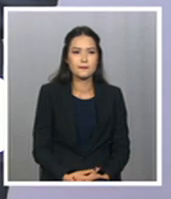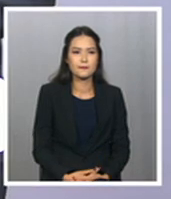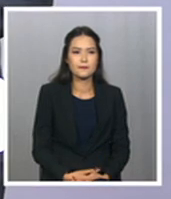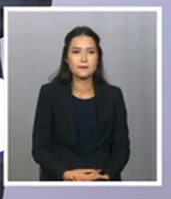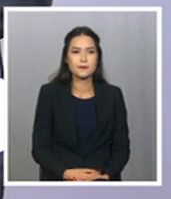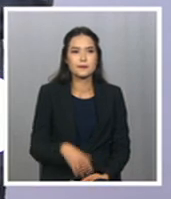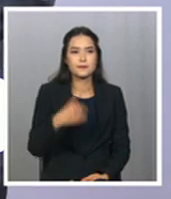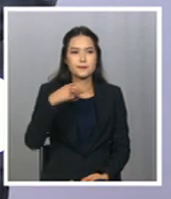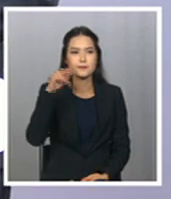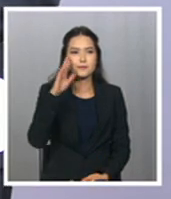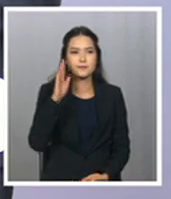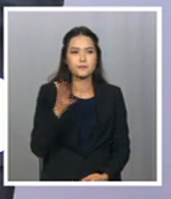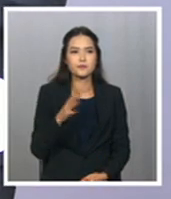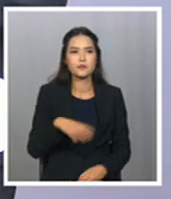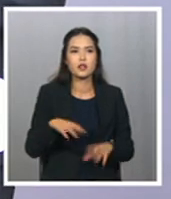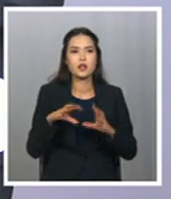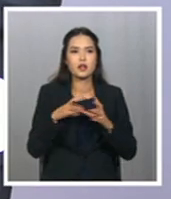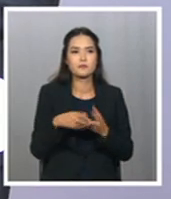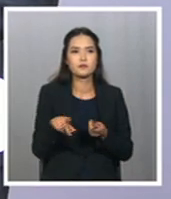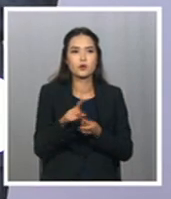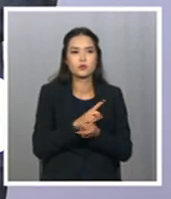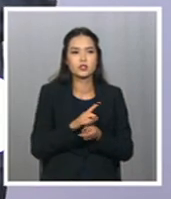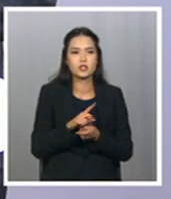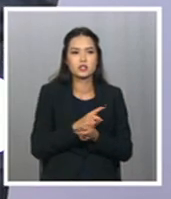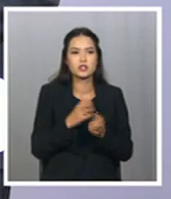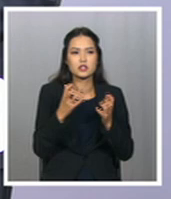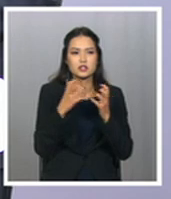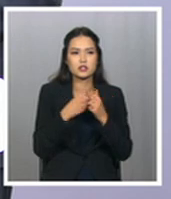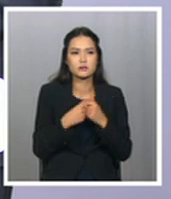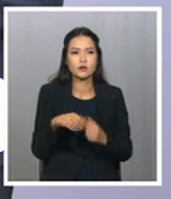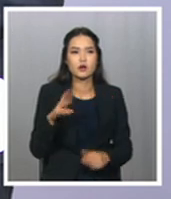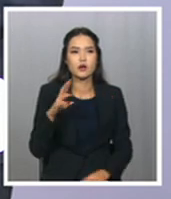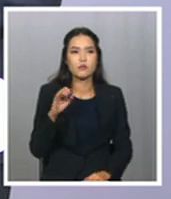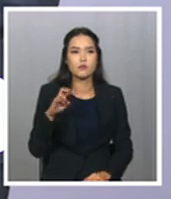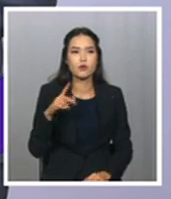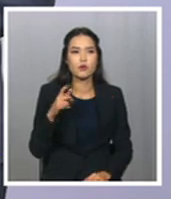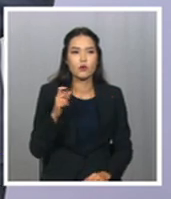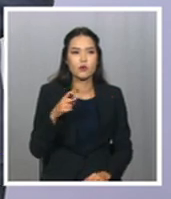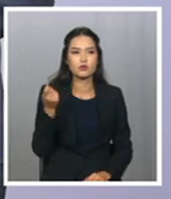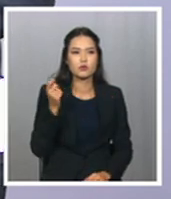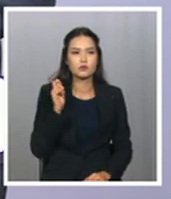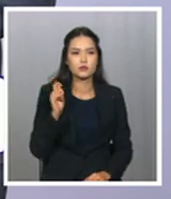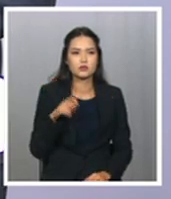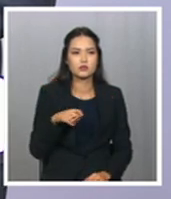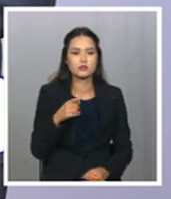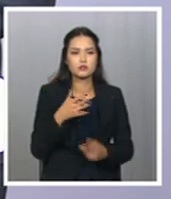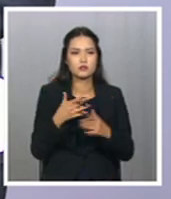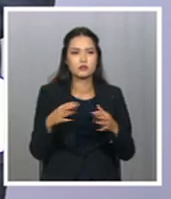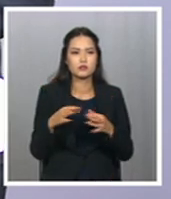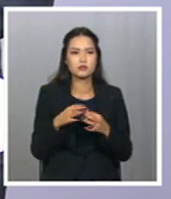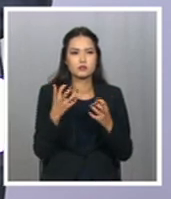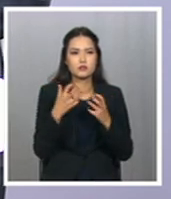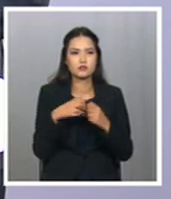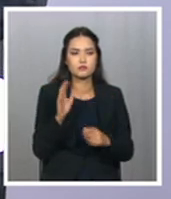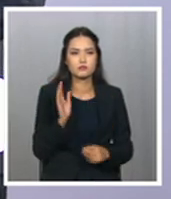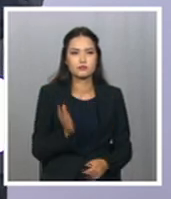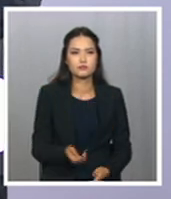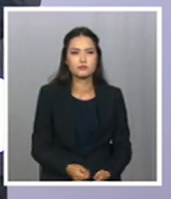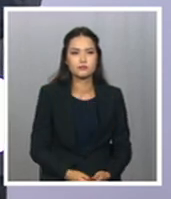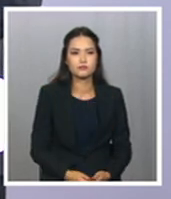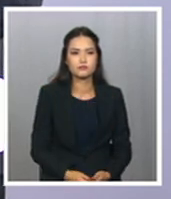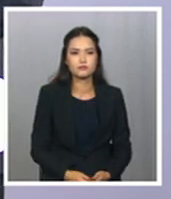Бүгінгі сабақта әлемдегі өзгерістерді зерттей отырып, монғол шапқыншылығының салдарын бағалайсыздар.